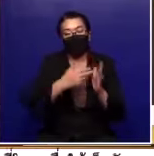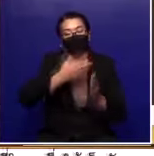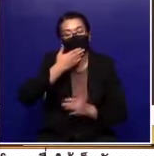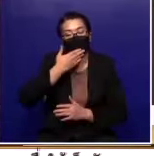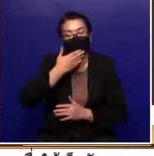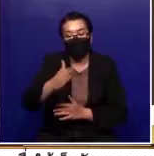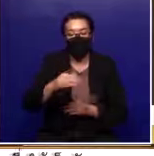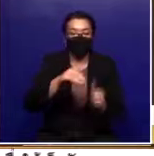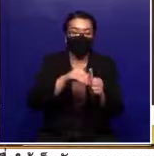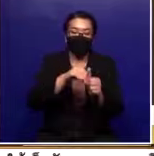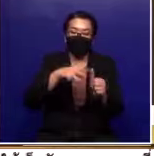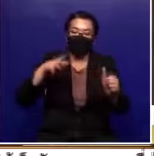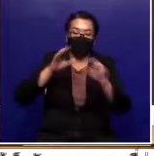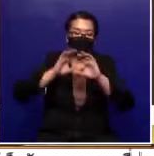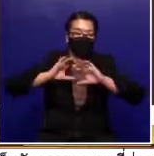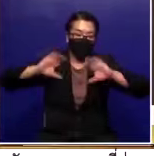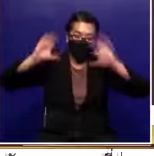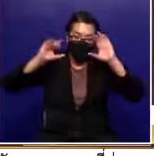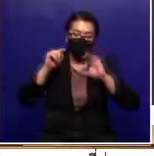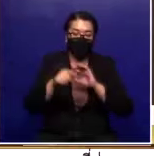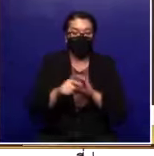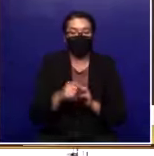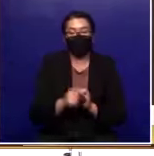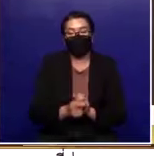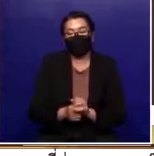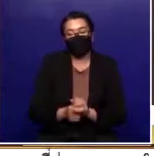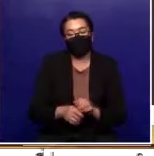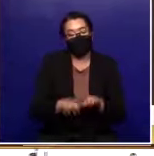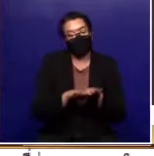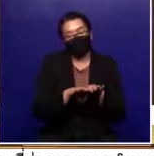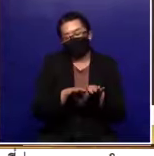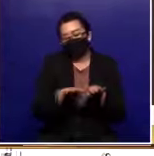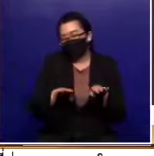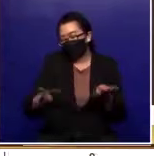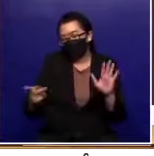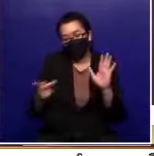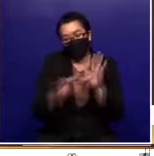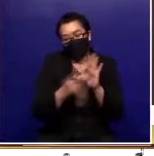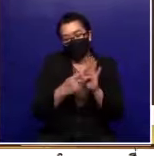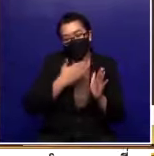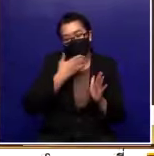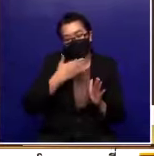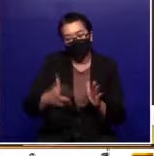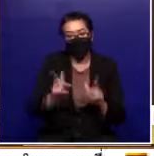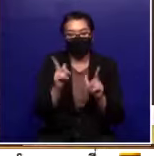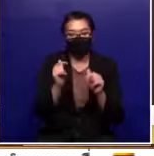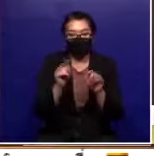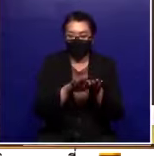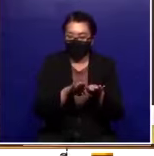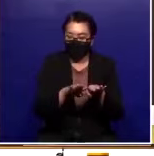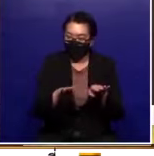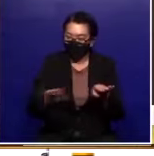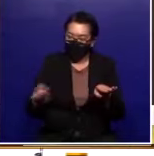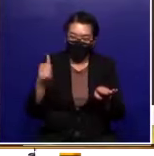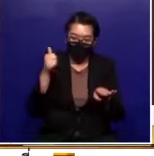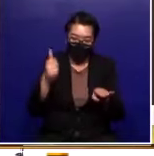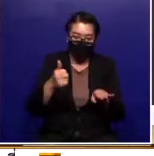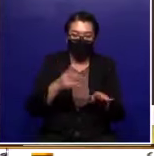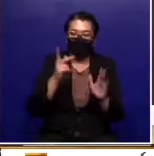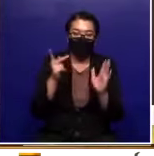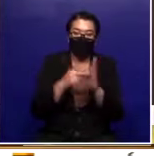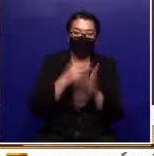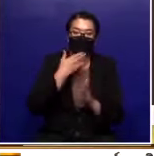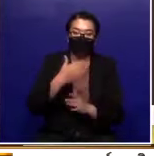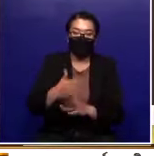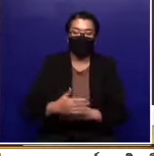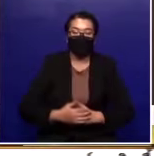ำประเทศและเป็นรัฐบาลที่ทำอะไรแบบมีเสถียรภาพทางด้านการกู้ท่านประธานที่เคารพครับตอน